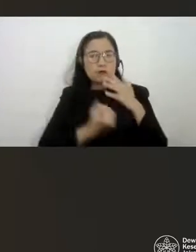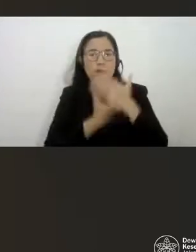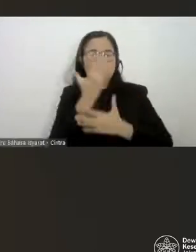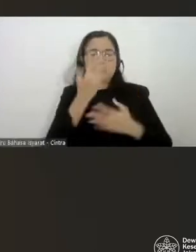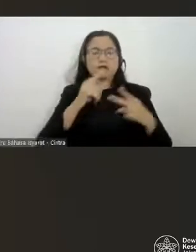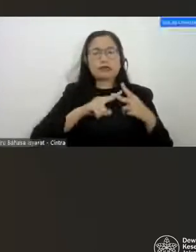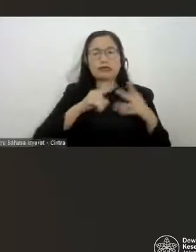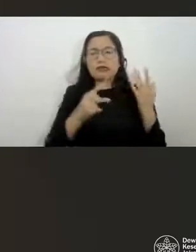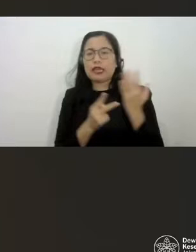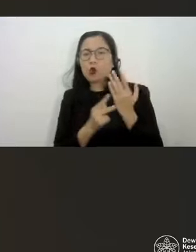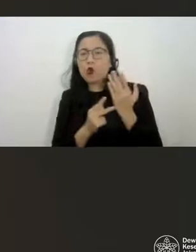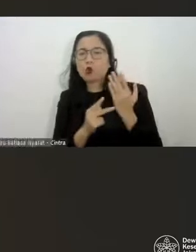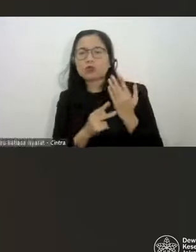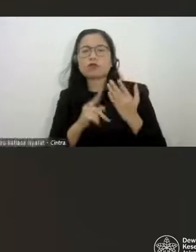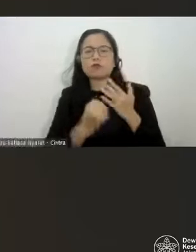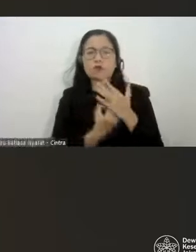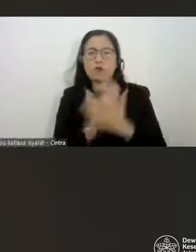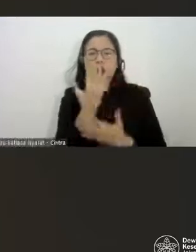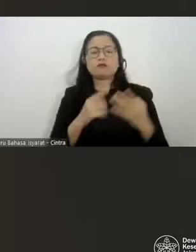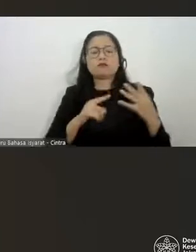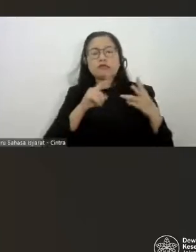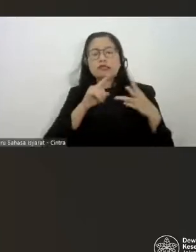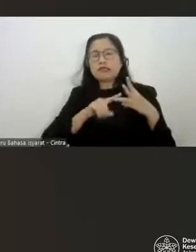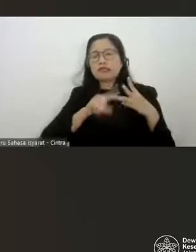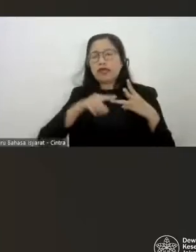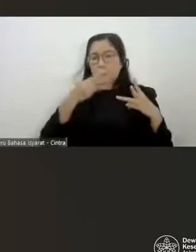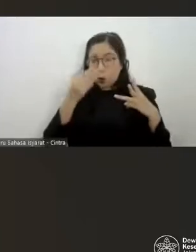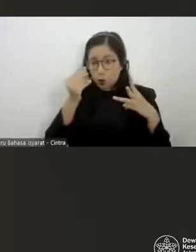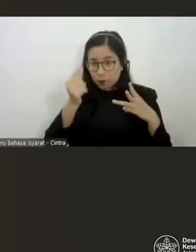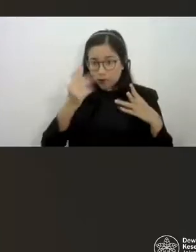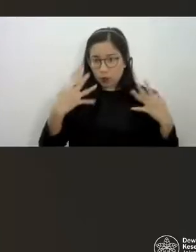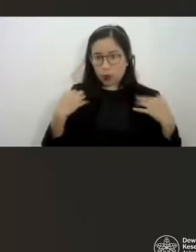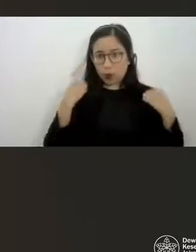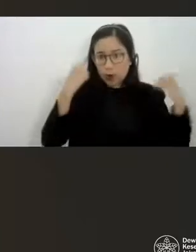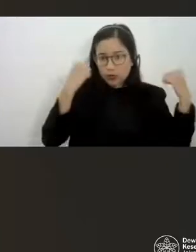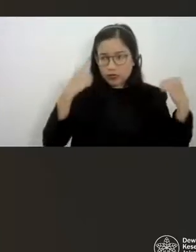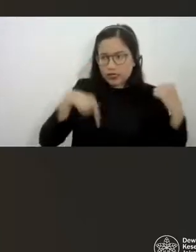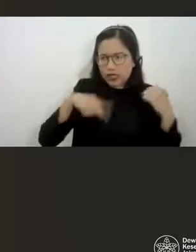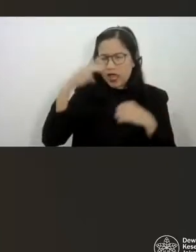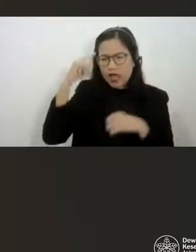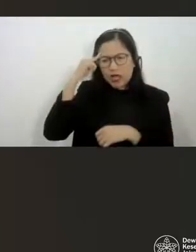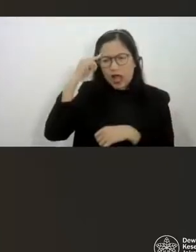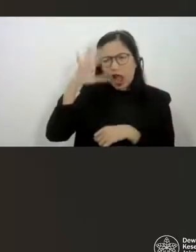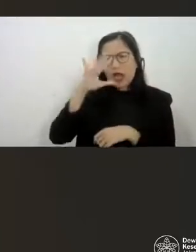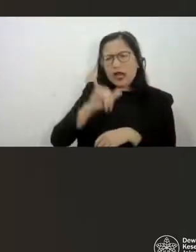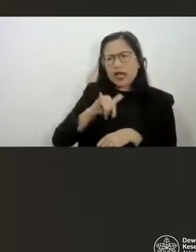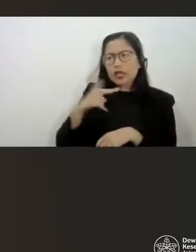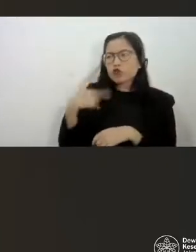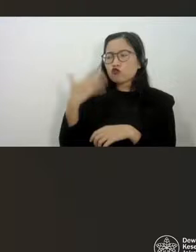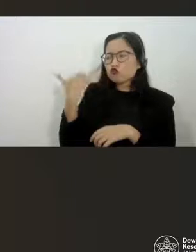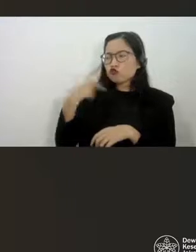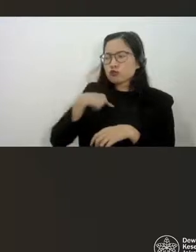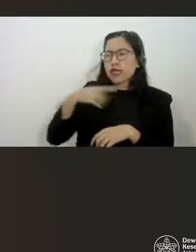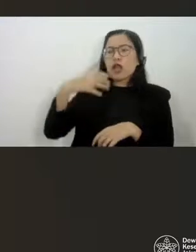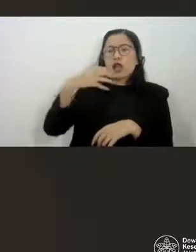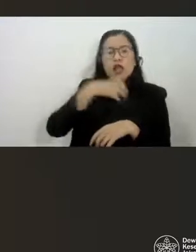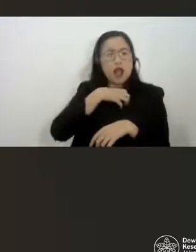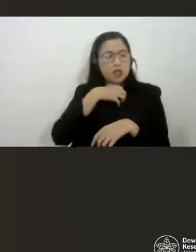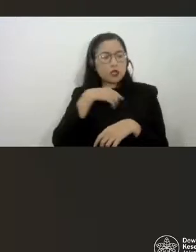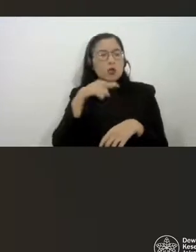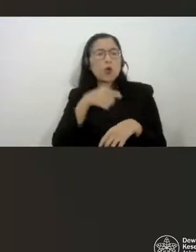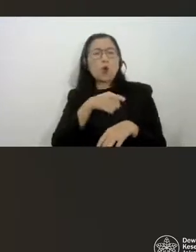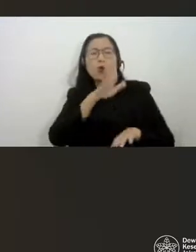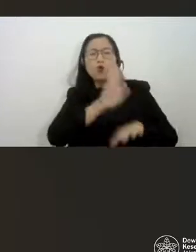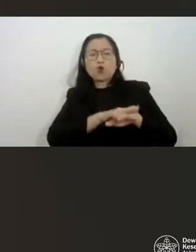teknologi, dan penguatan ekonomi. Aneh sekali ketika itu saya langsung meyakini bahwa kebudayaan inilah